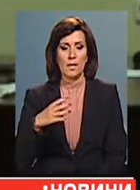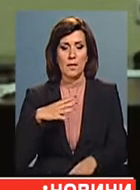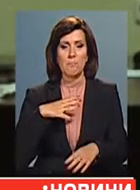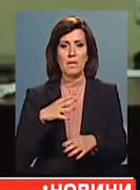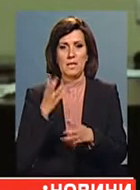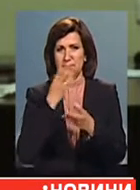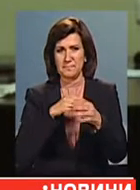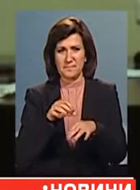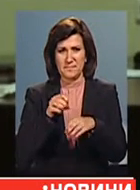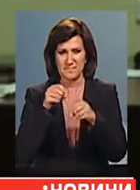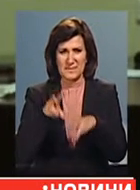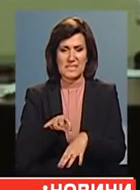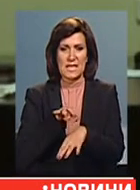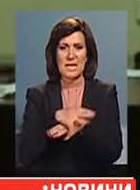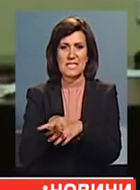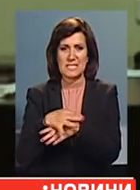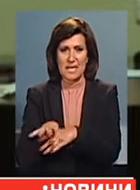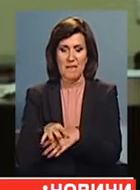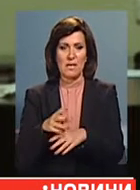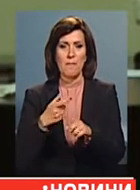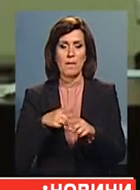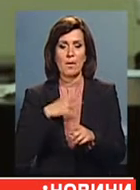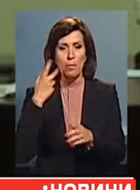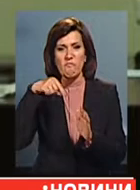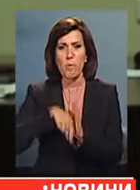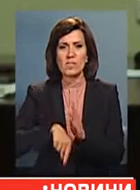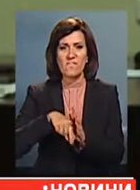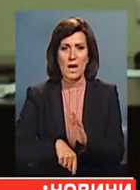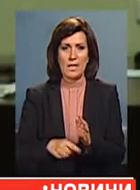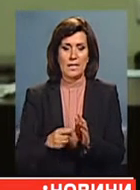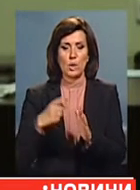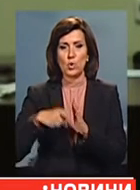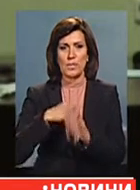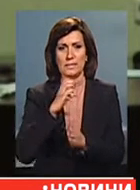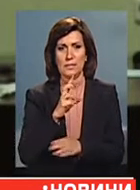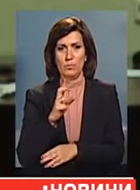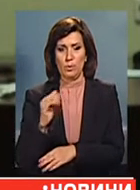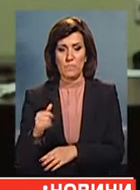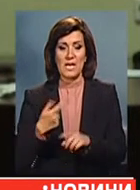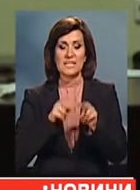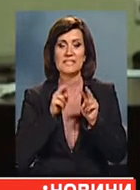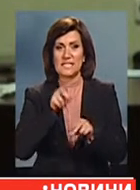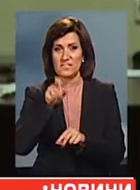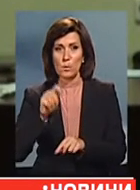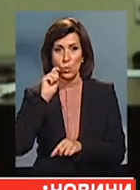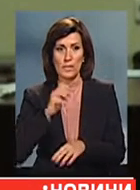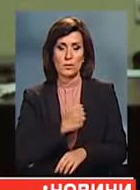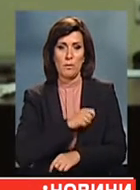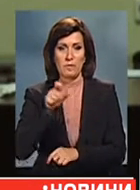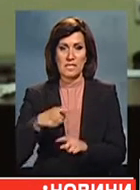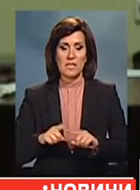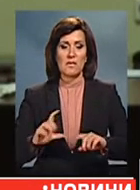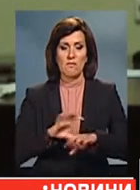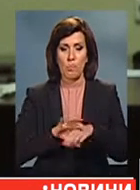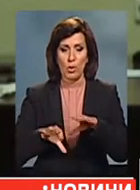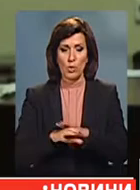расстрелы, выводили. Но это все было, когда мы находились в подвале Донецкого СБУ. Це свідчення українського бійця, якого взяли у